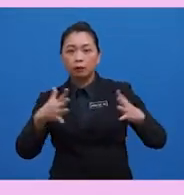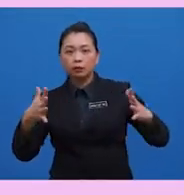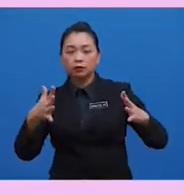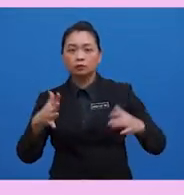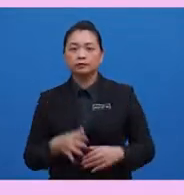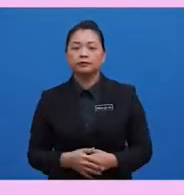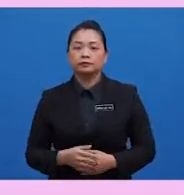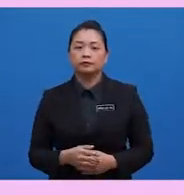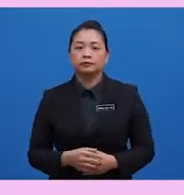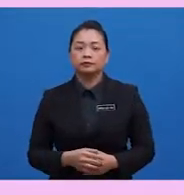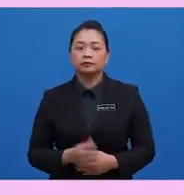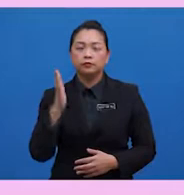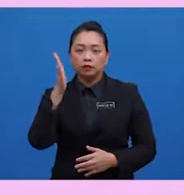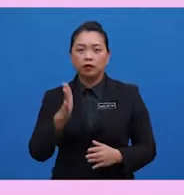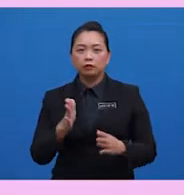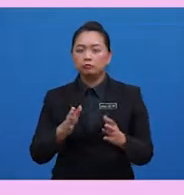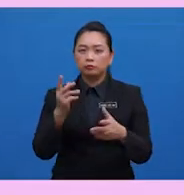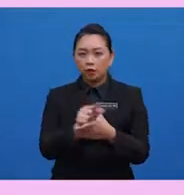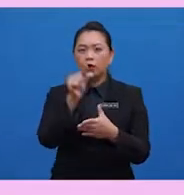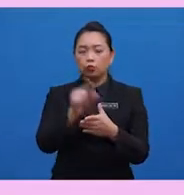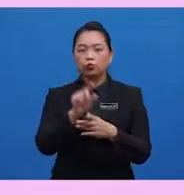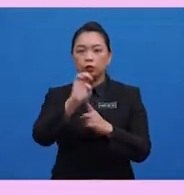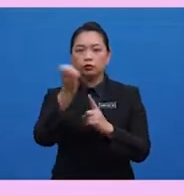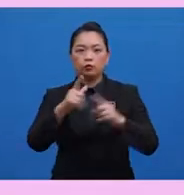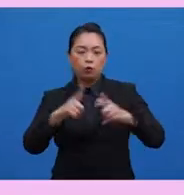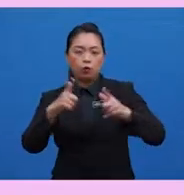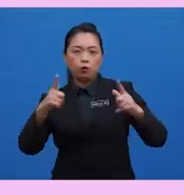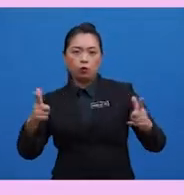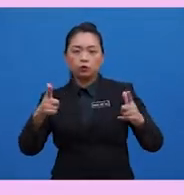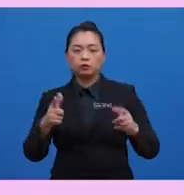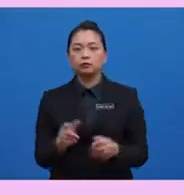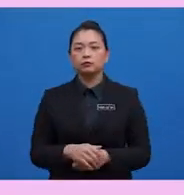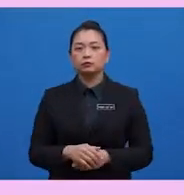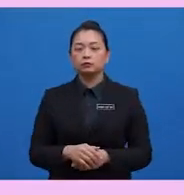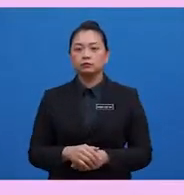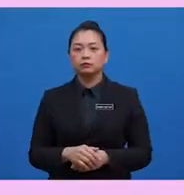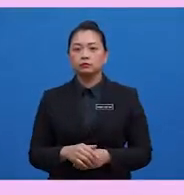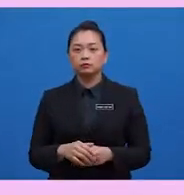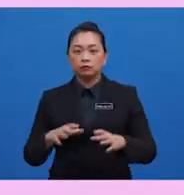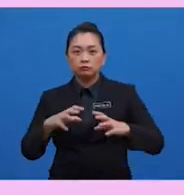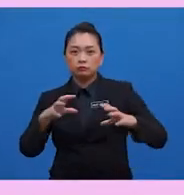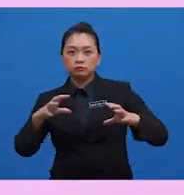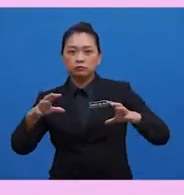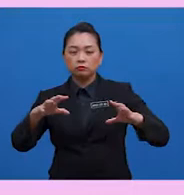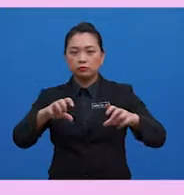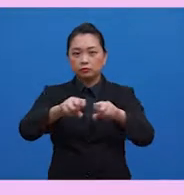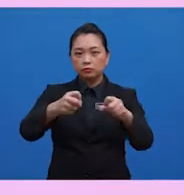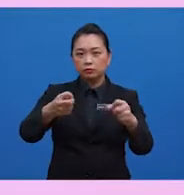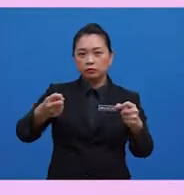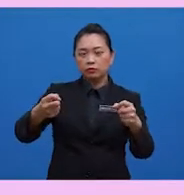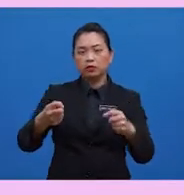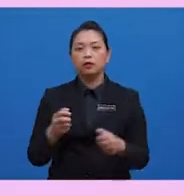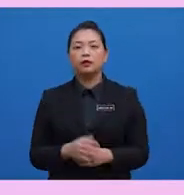maka ia akan menjejaskan ekosistem yang luas serta retakan pada kerak bumi akan meruntuhkan cerun